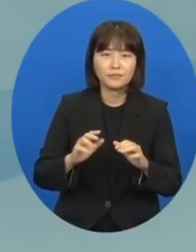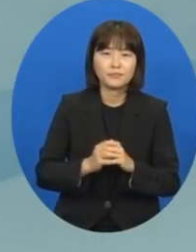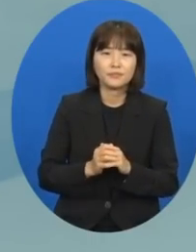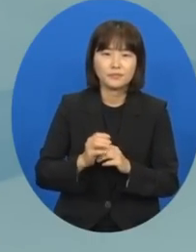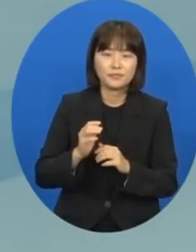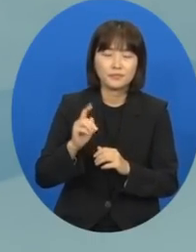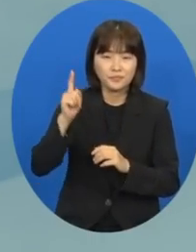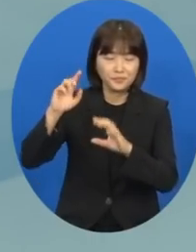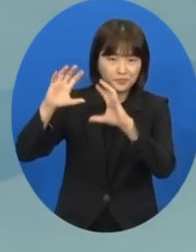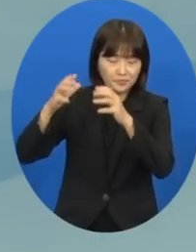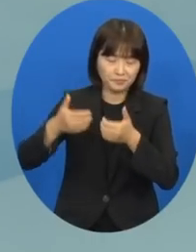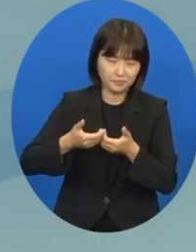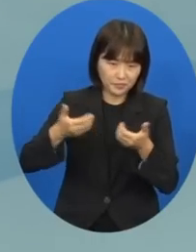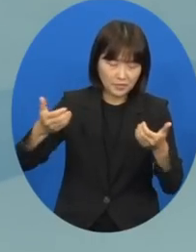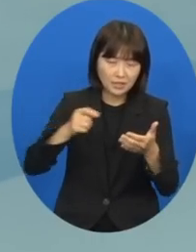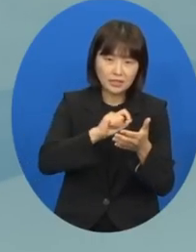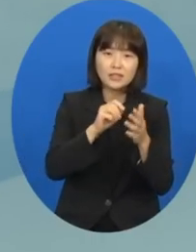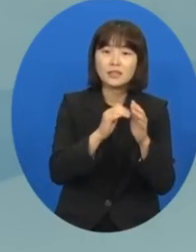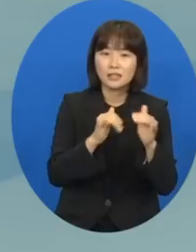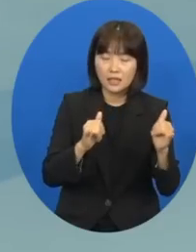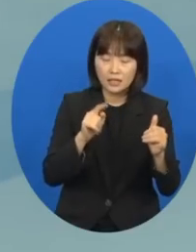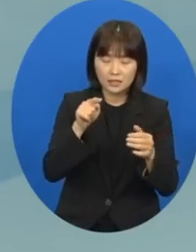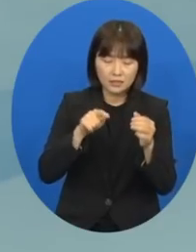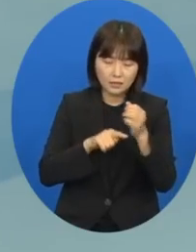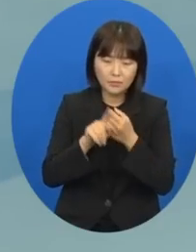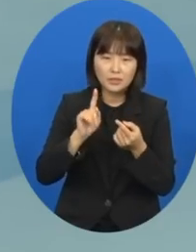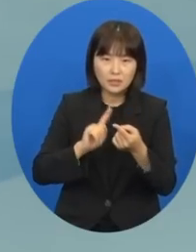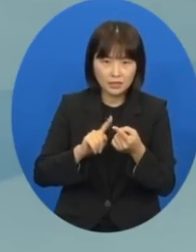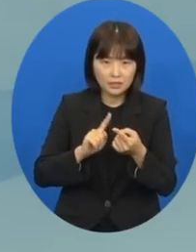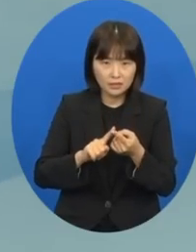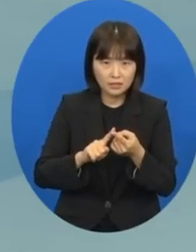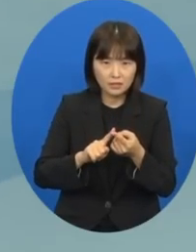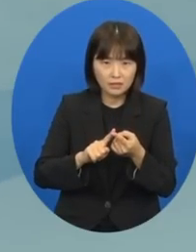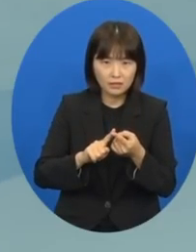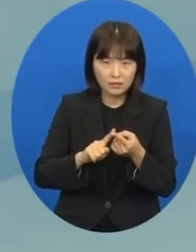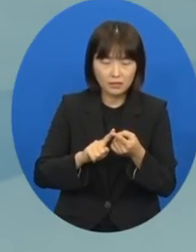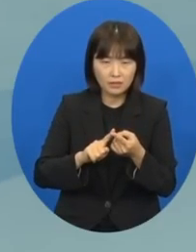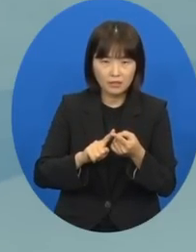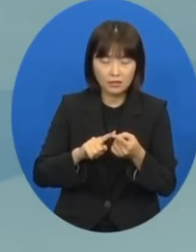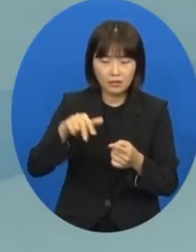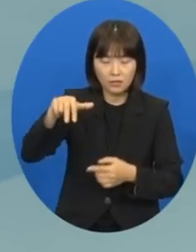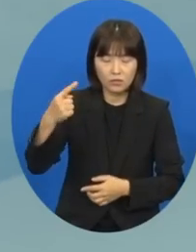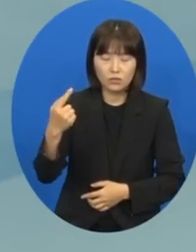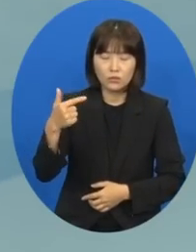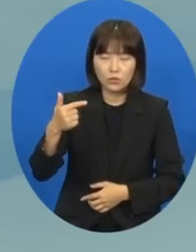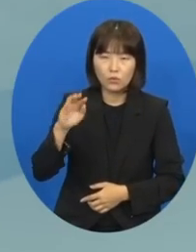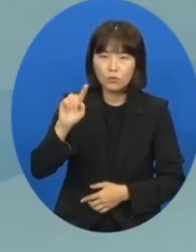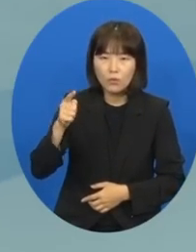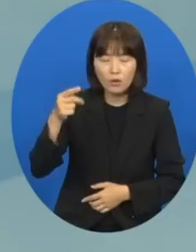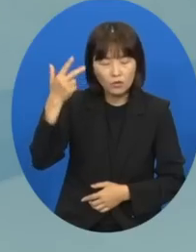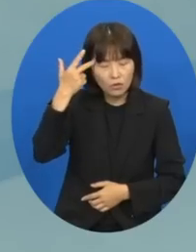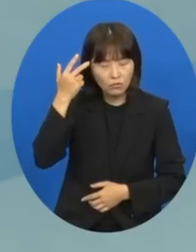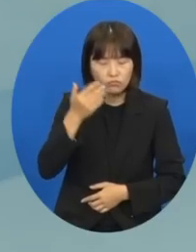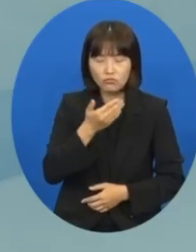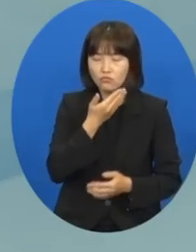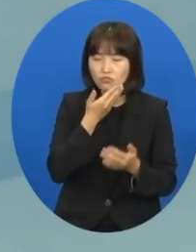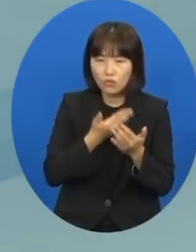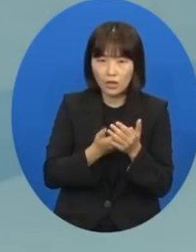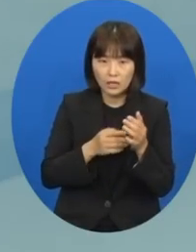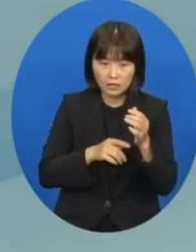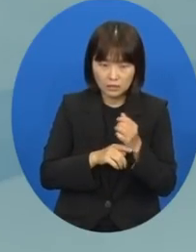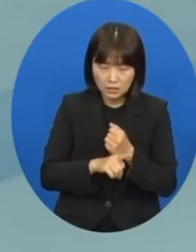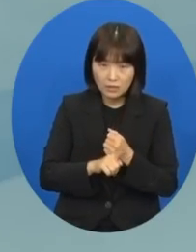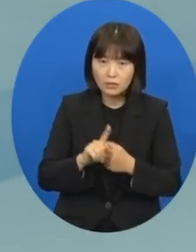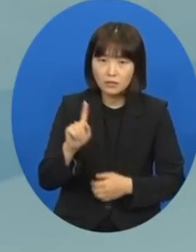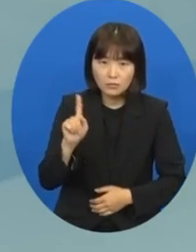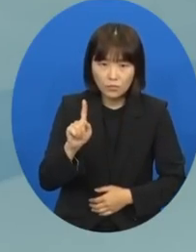작가님이 이 의미를 이야기하면서 우리가 존버 정신이 참 중요하다 하면서 이 뜻을 이렇게 정의를 했습니다.